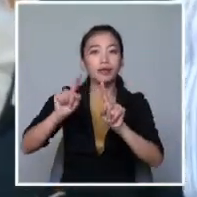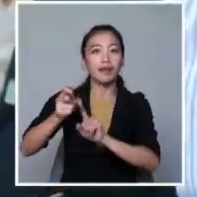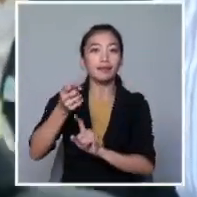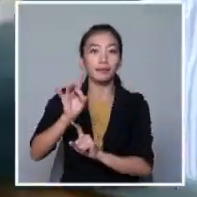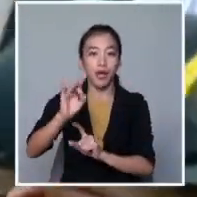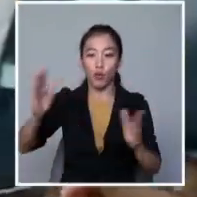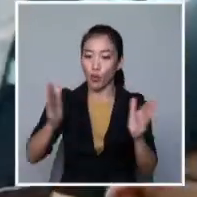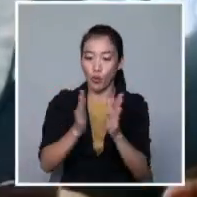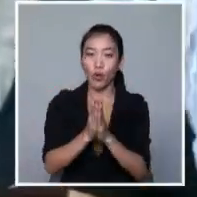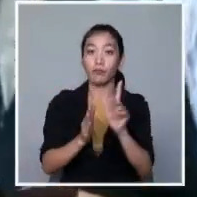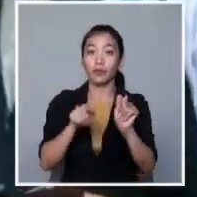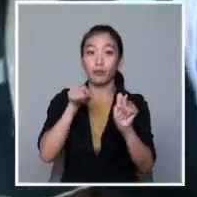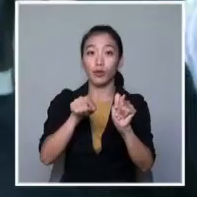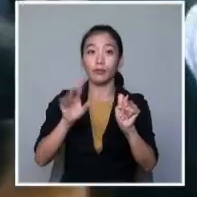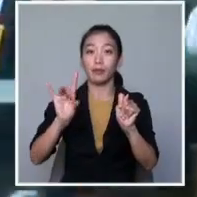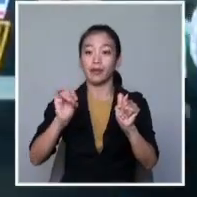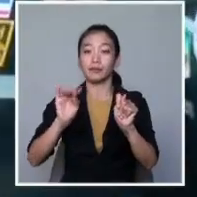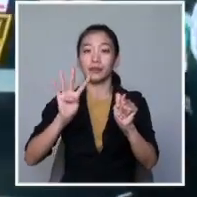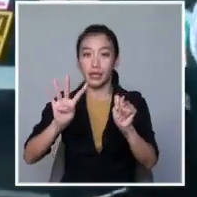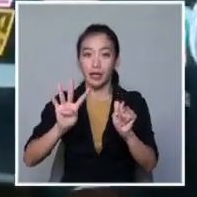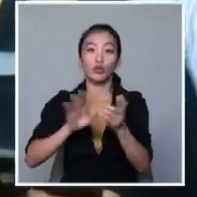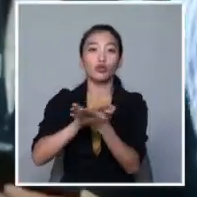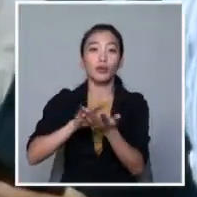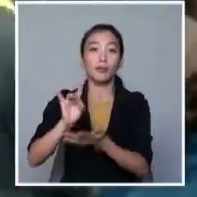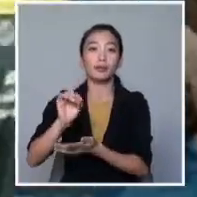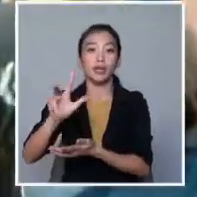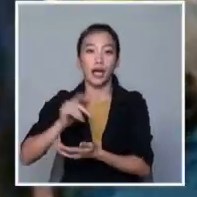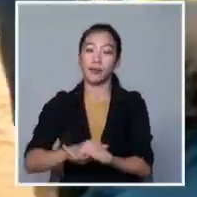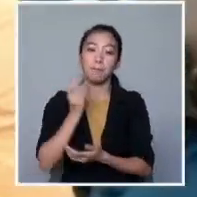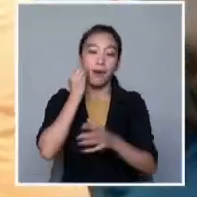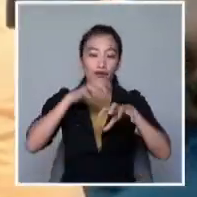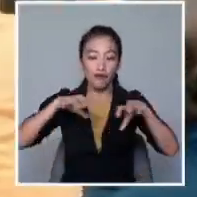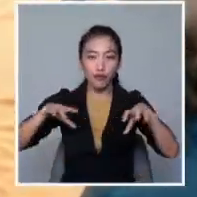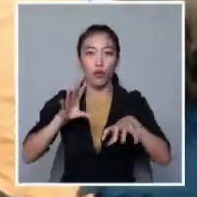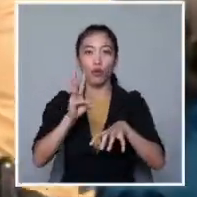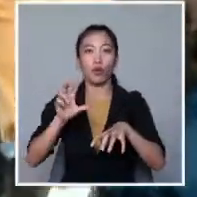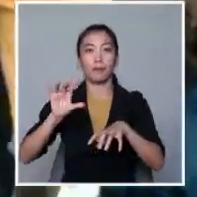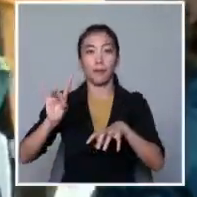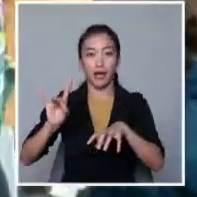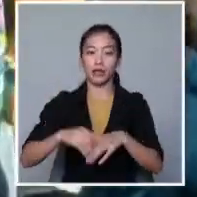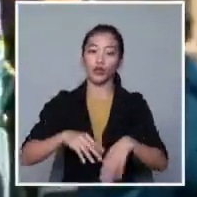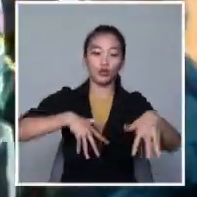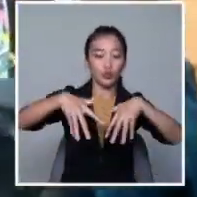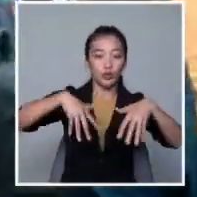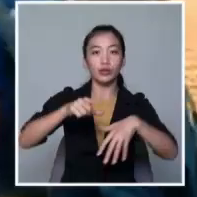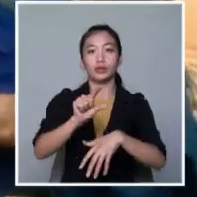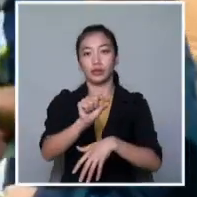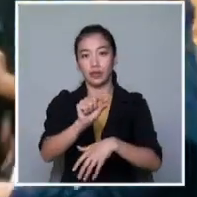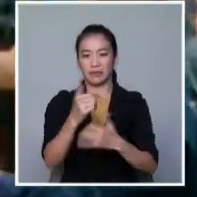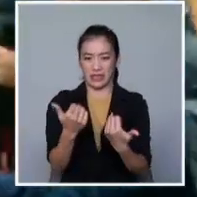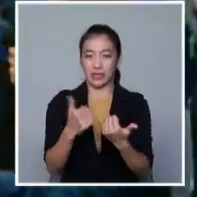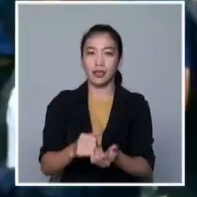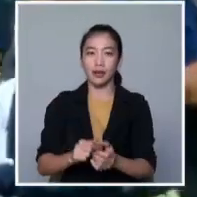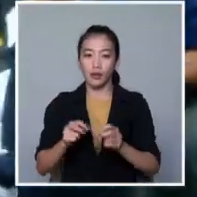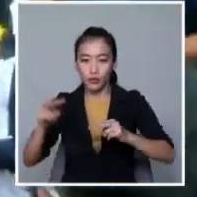ม83ตำบล608หมู่บ้าน20ชุมชนพื้นที่คลี่คลายอยู่ระหว่างสำรวจความเสียห